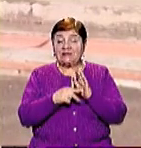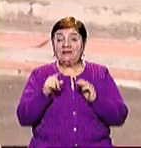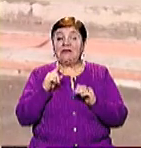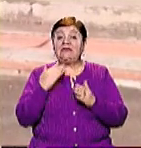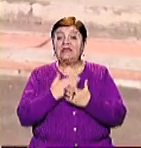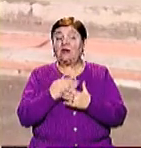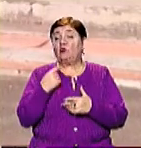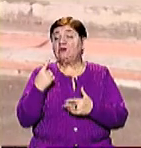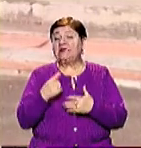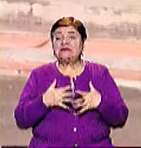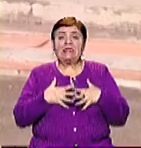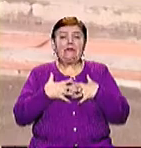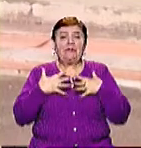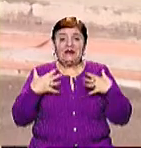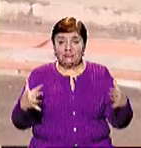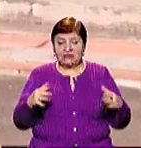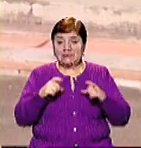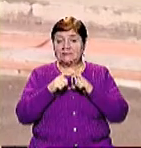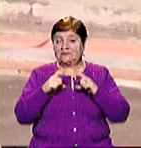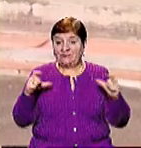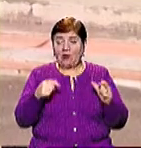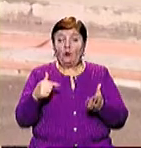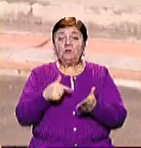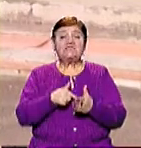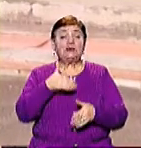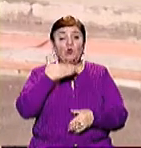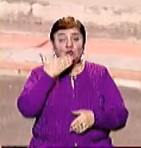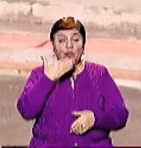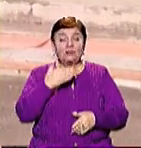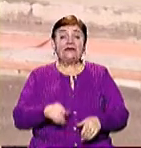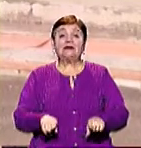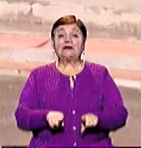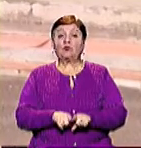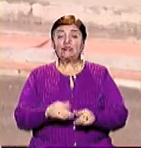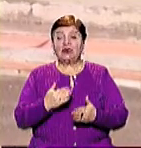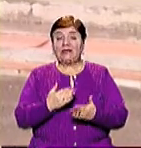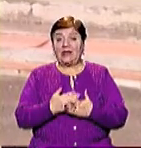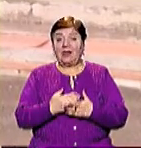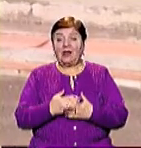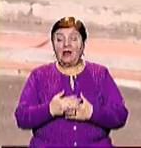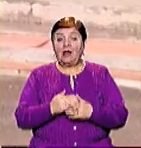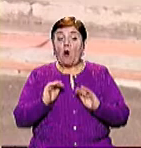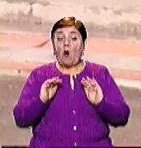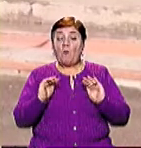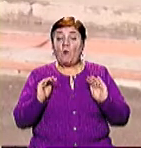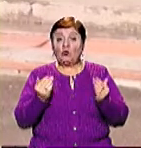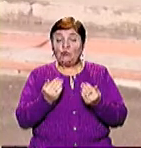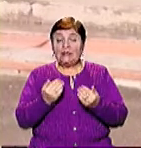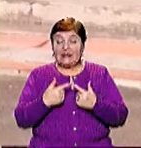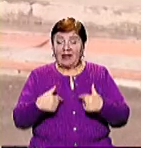є один із найбільших закладів в місті Ужгород. Також є модульна котельня, яка